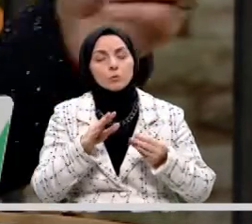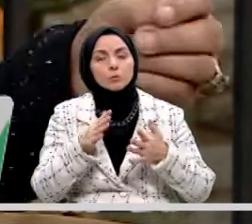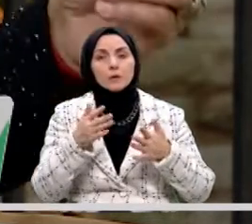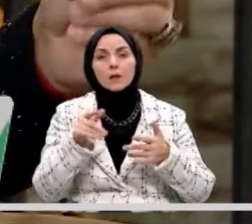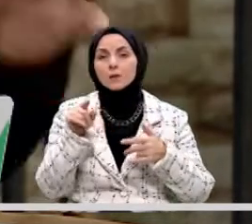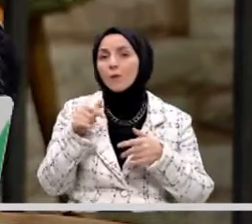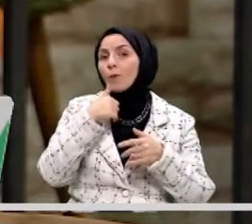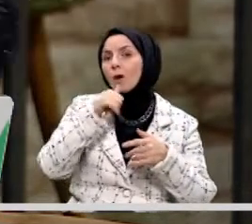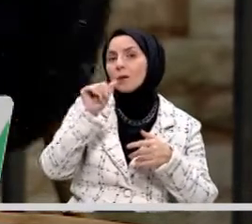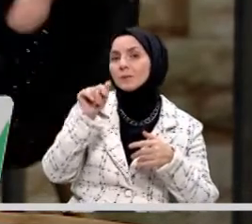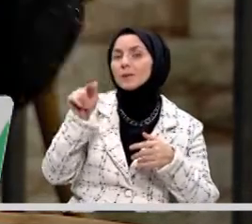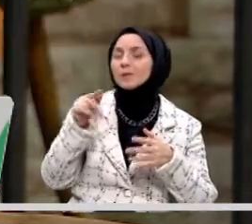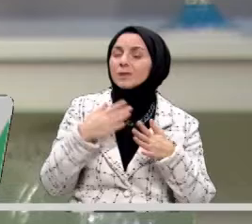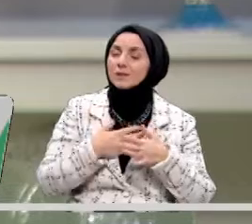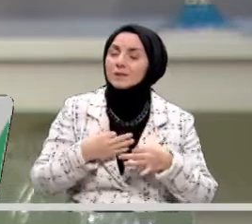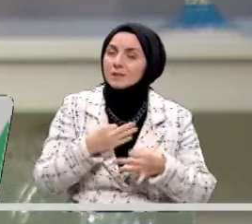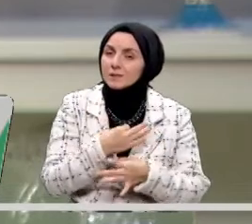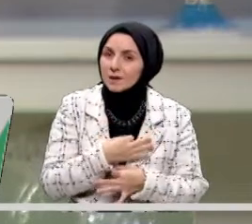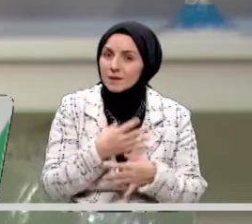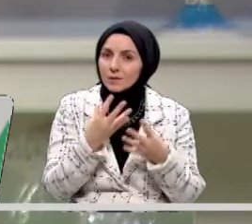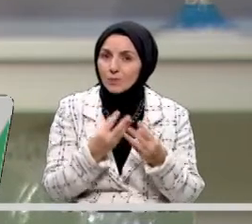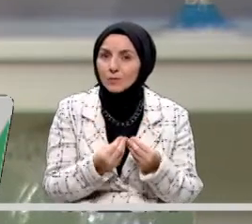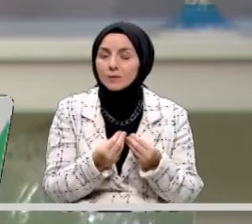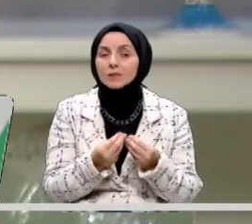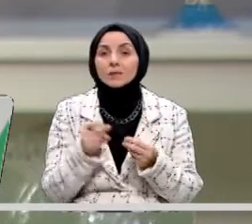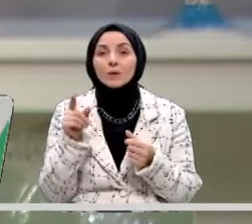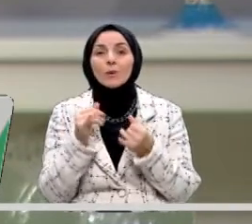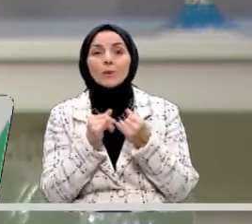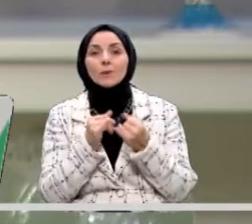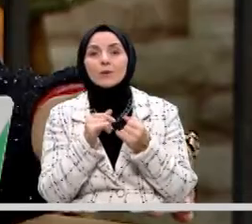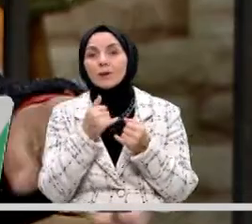tutmuyoruz abi seni de çok severim senin bu dediğimi kardeşlerim